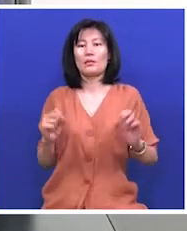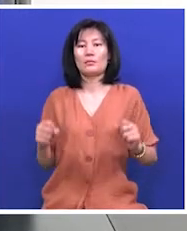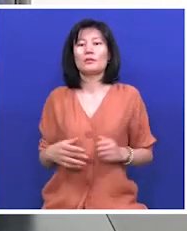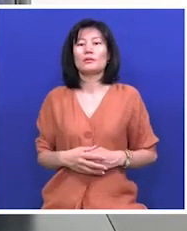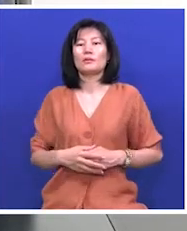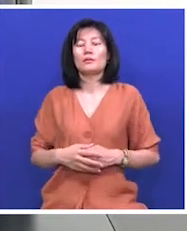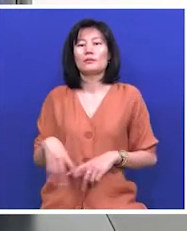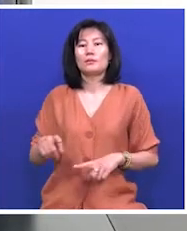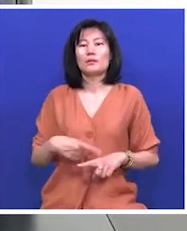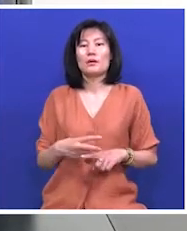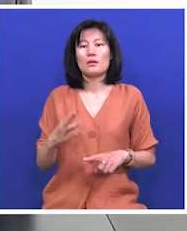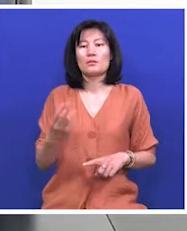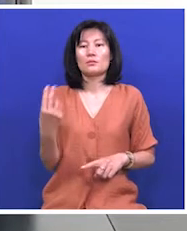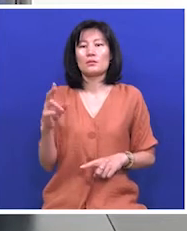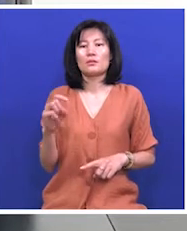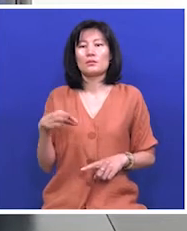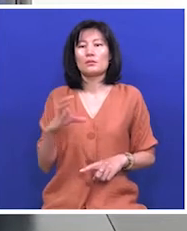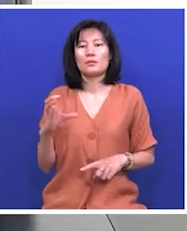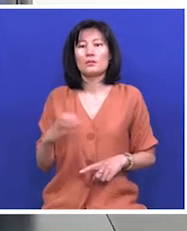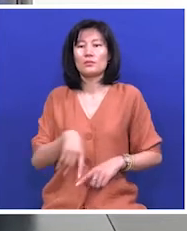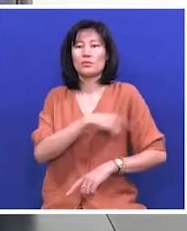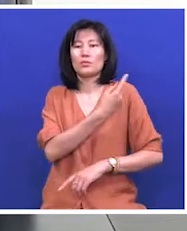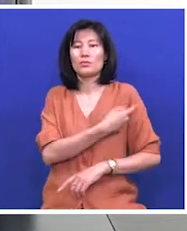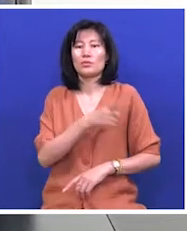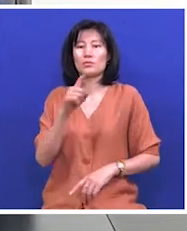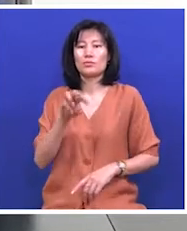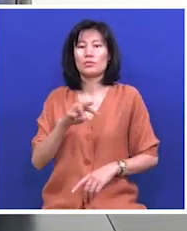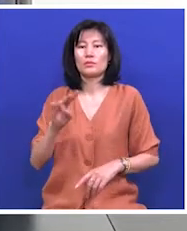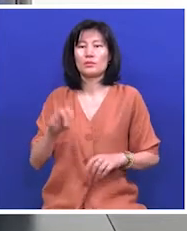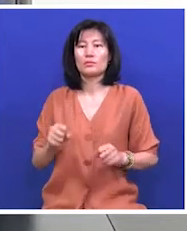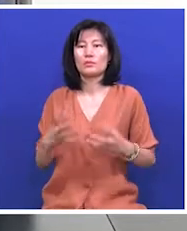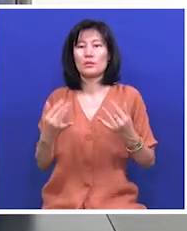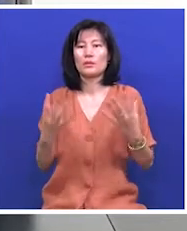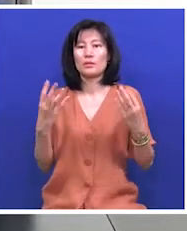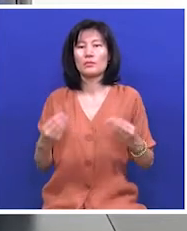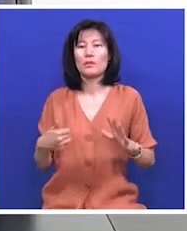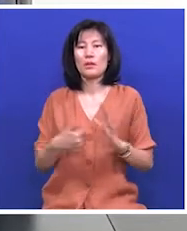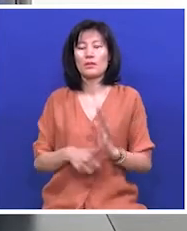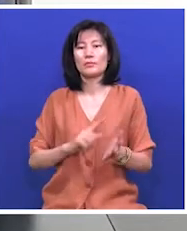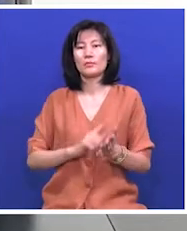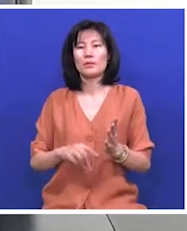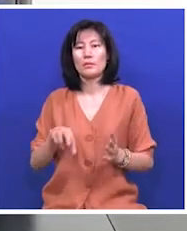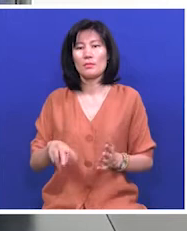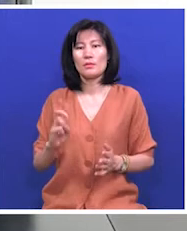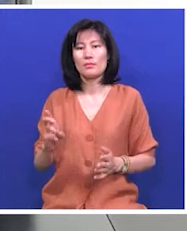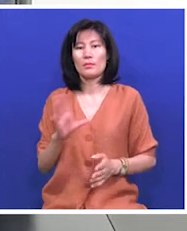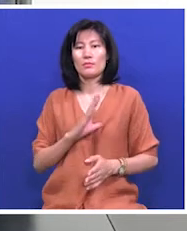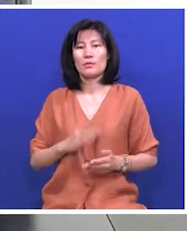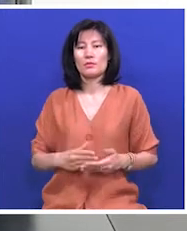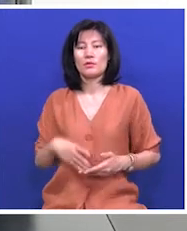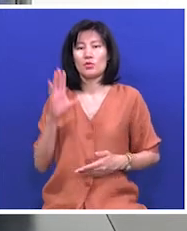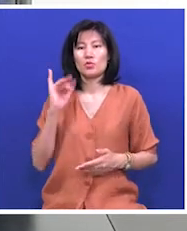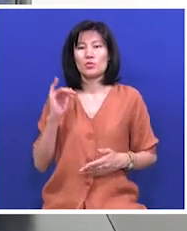отыр. Және Шардара ГЭС-тің қуаттылығы 100 мегаватт, ол да қазіргі таңда 60-70 мегаватт беріп